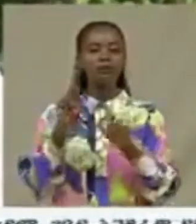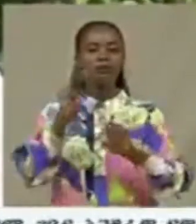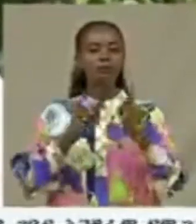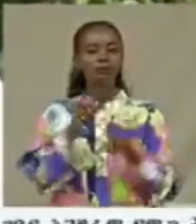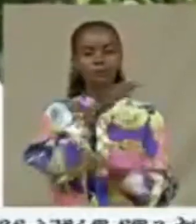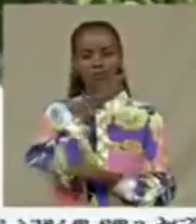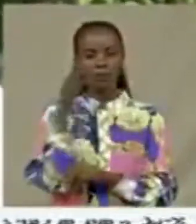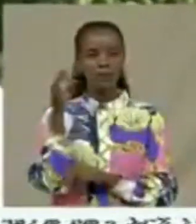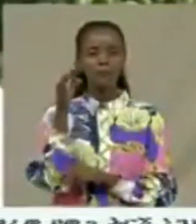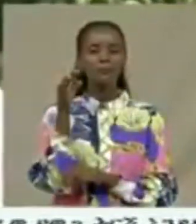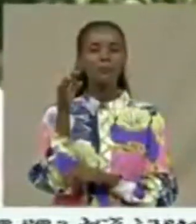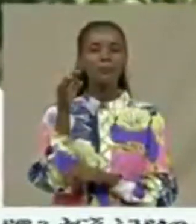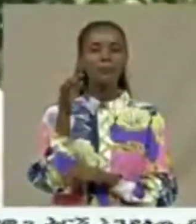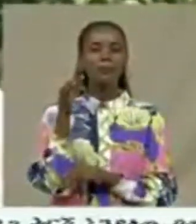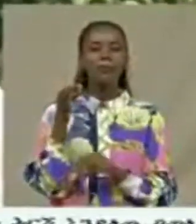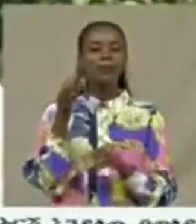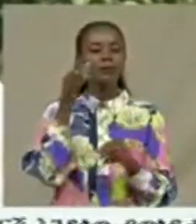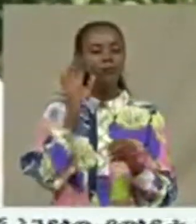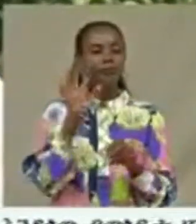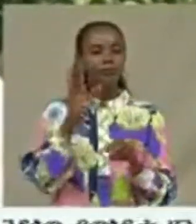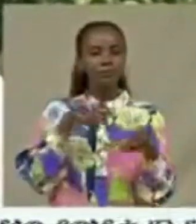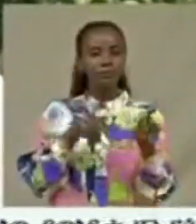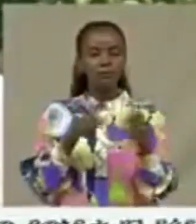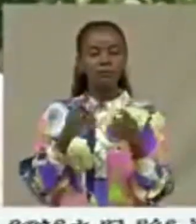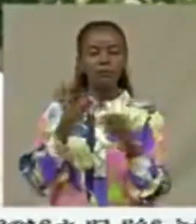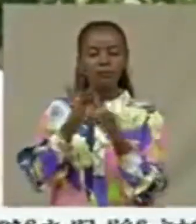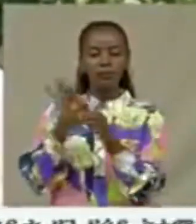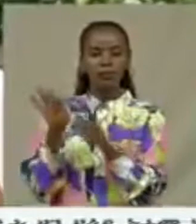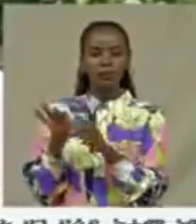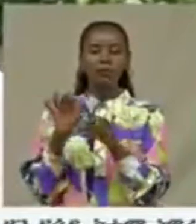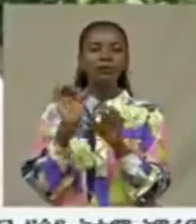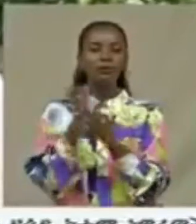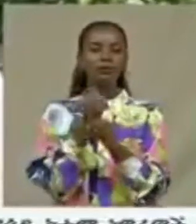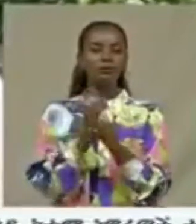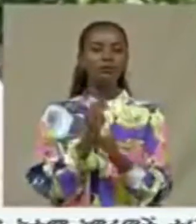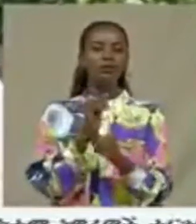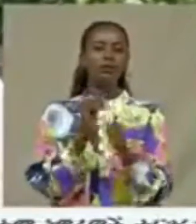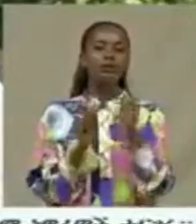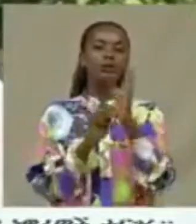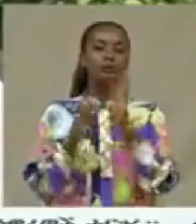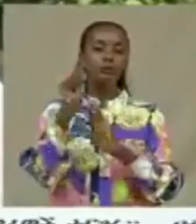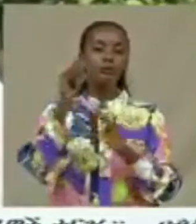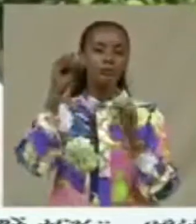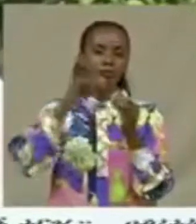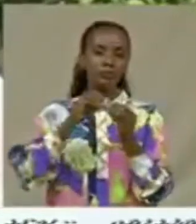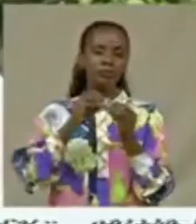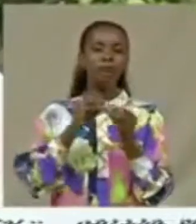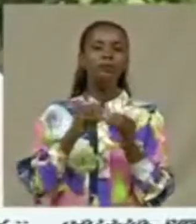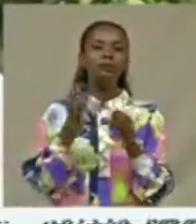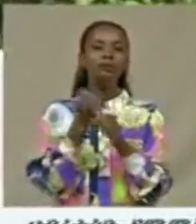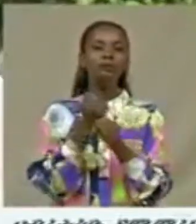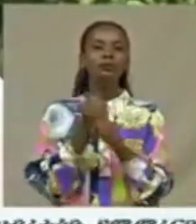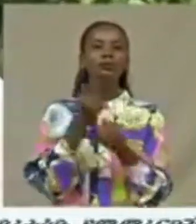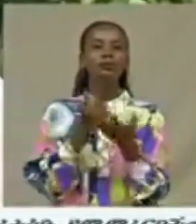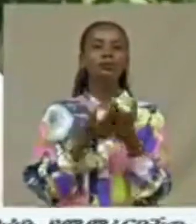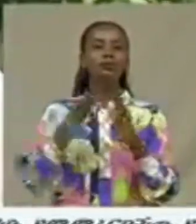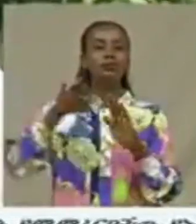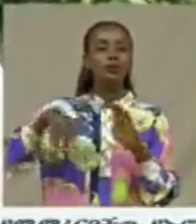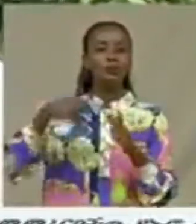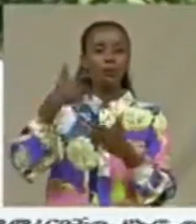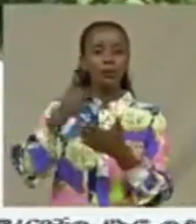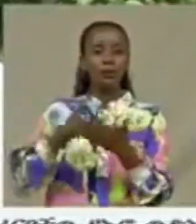በደንብ በጓሯቸው እንዲያመርቱ፣ በማሳቸው እንዲያመርቱ፣ ቴክኖሎጂን ጨምሮ እንዲያመርቱ እና ይሄ ደግሞ ሲቀርብ